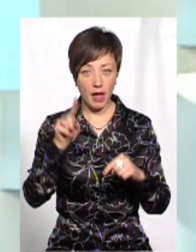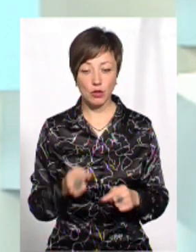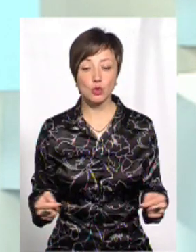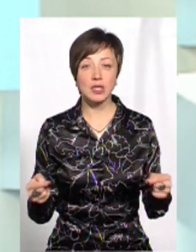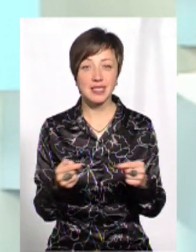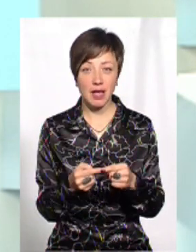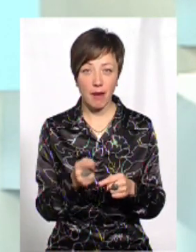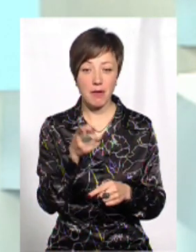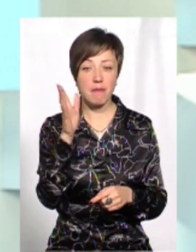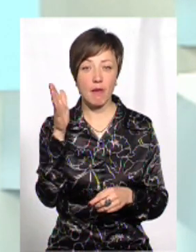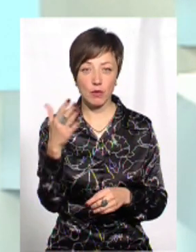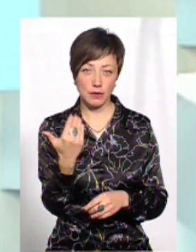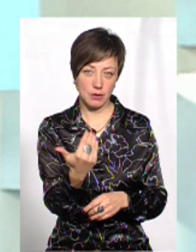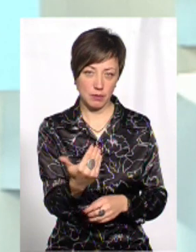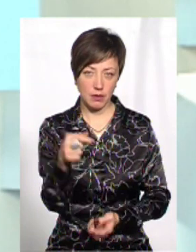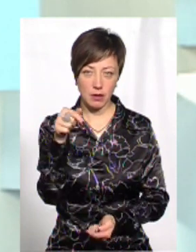саме за ними майбутнє.